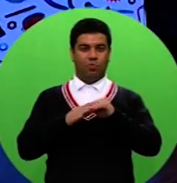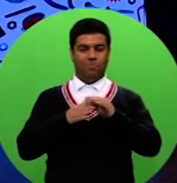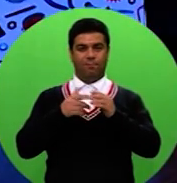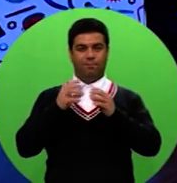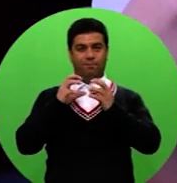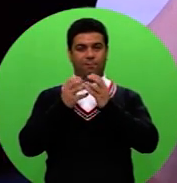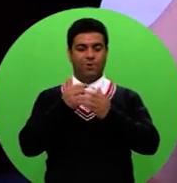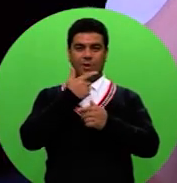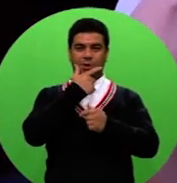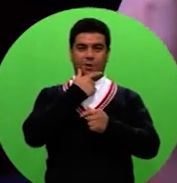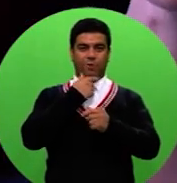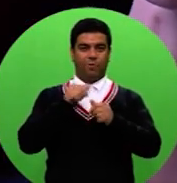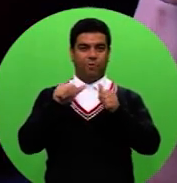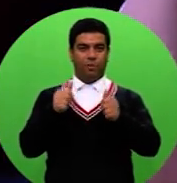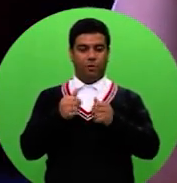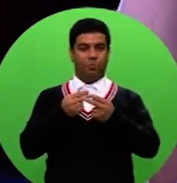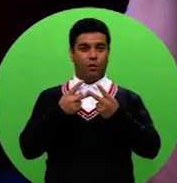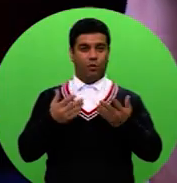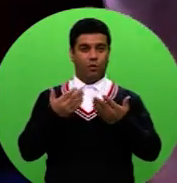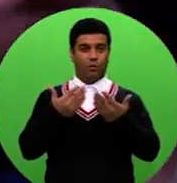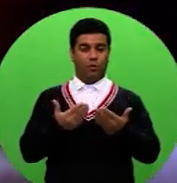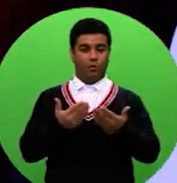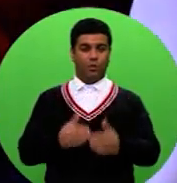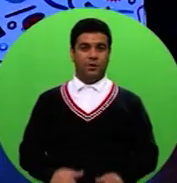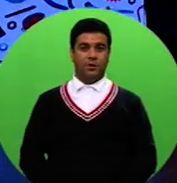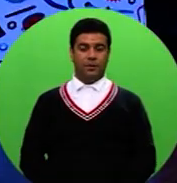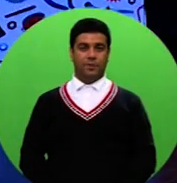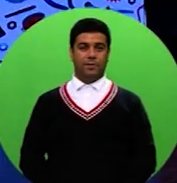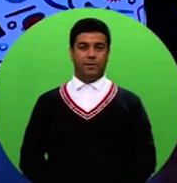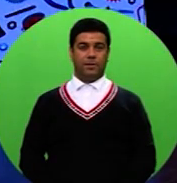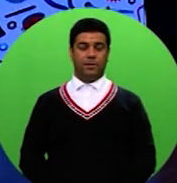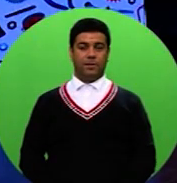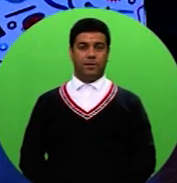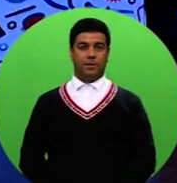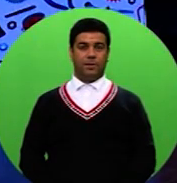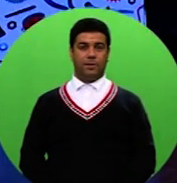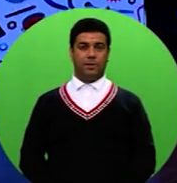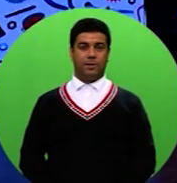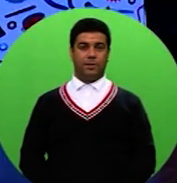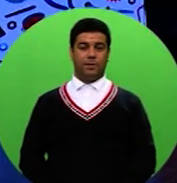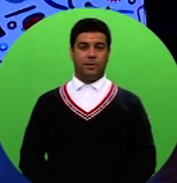часть тела панды получилась. Готово. Отложим ее пока в сторонку.